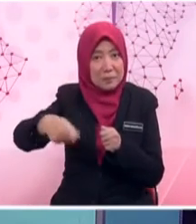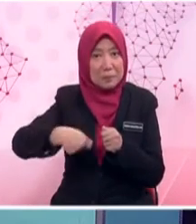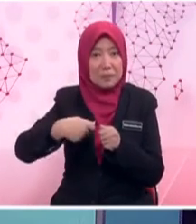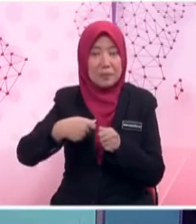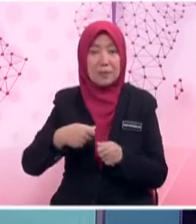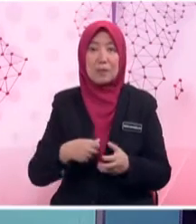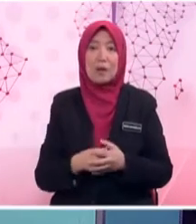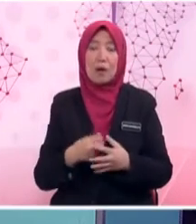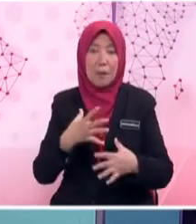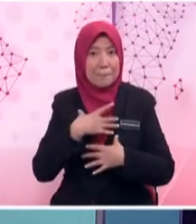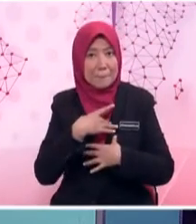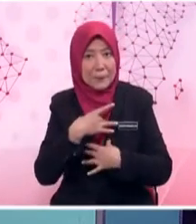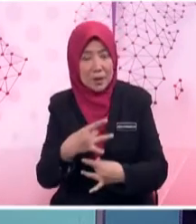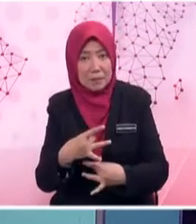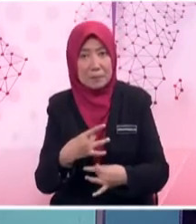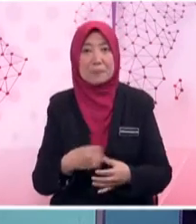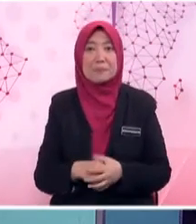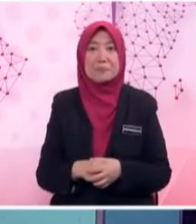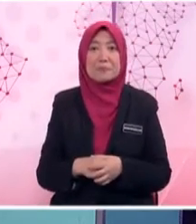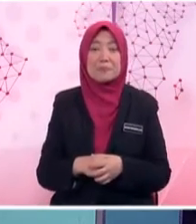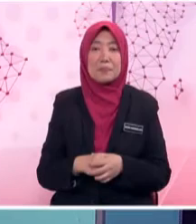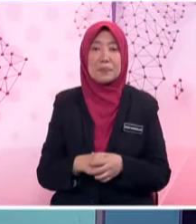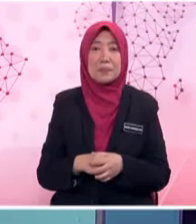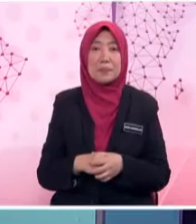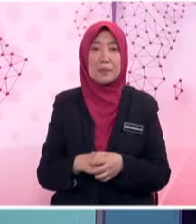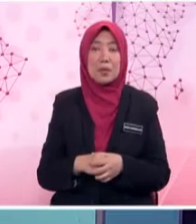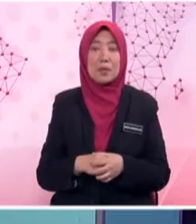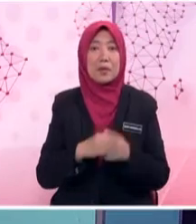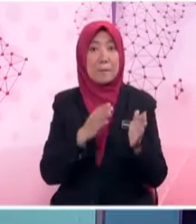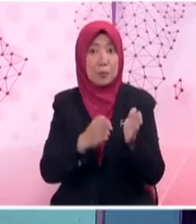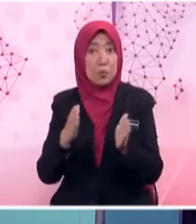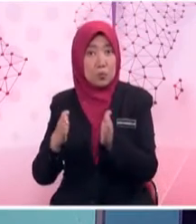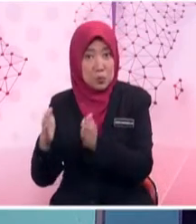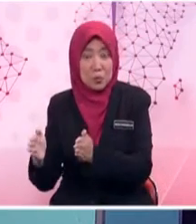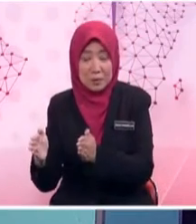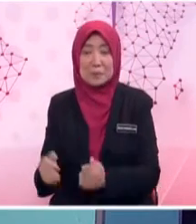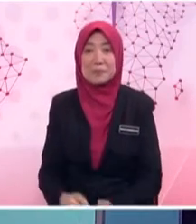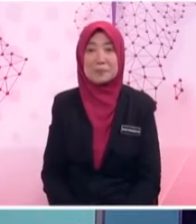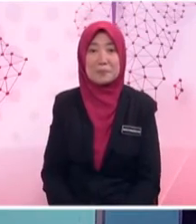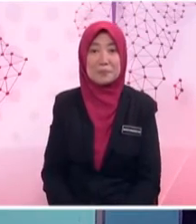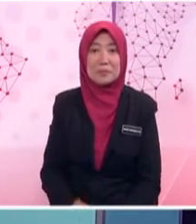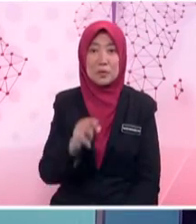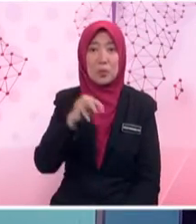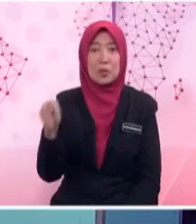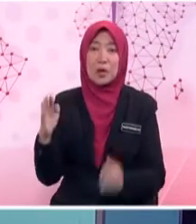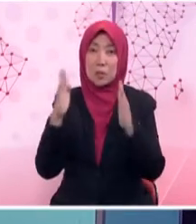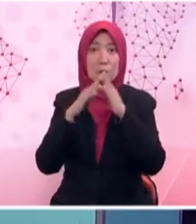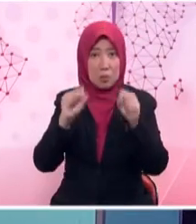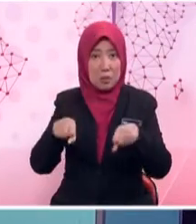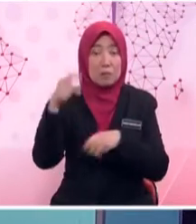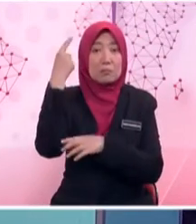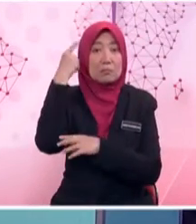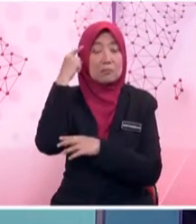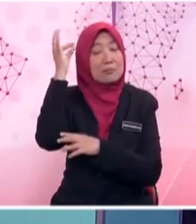berminat. Okey, saya keluarkan dulu untuk menyusun. Mungkin adik-adik ataupun murid-murid di rumah dah boleh fikirkan ya